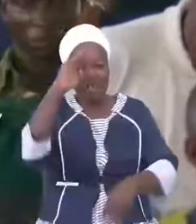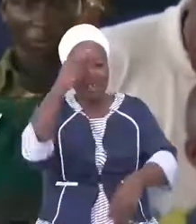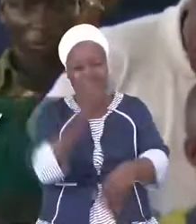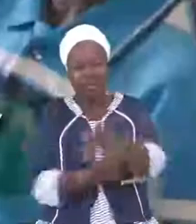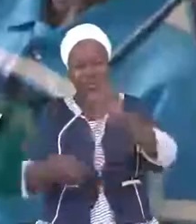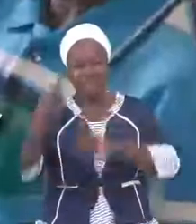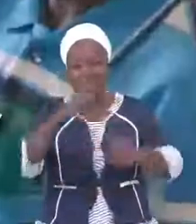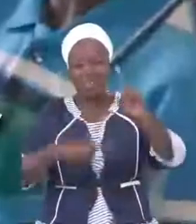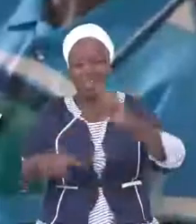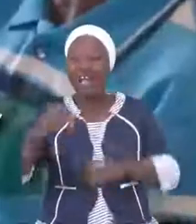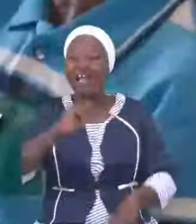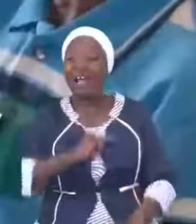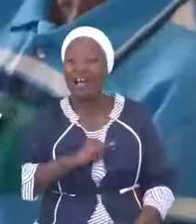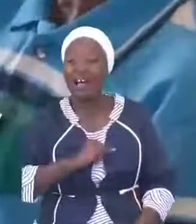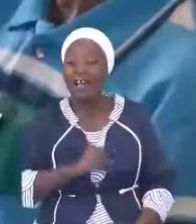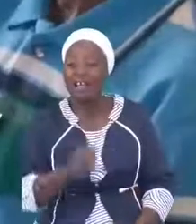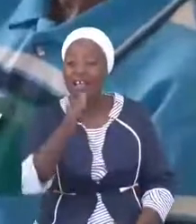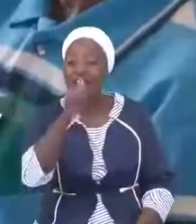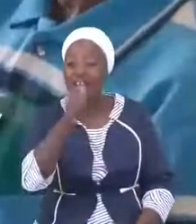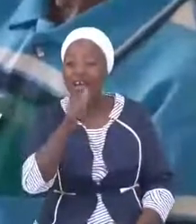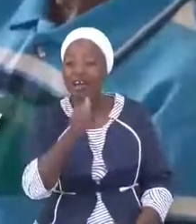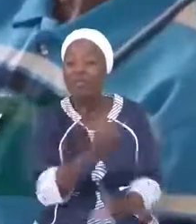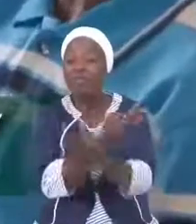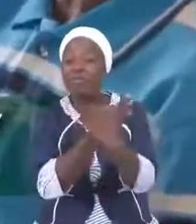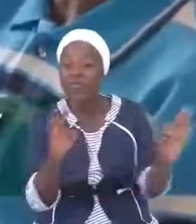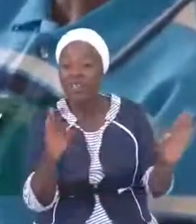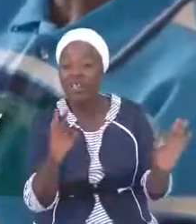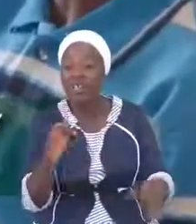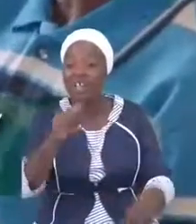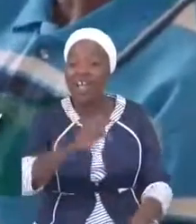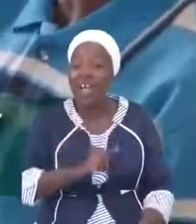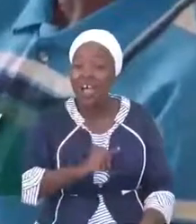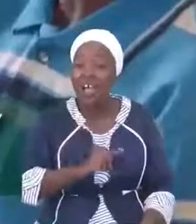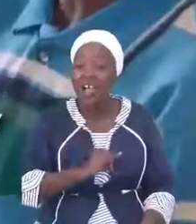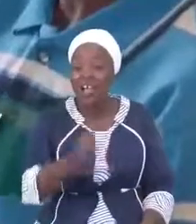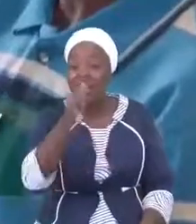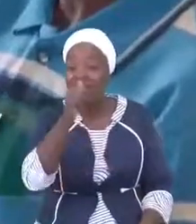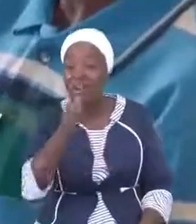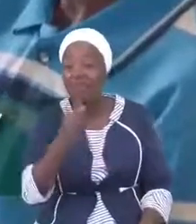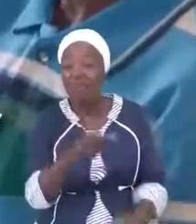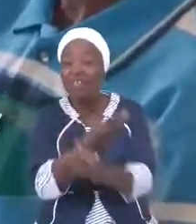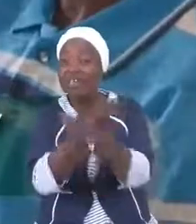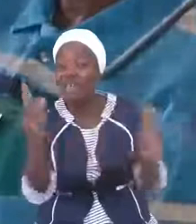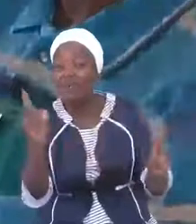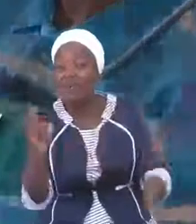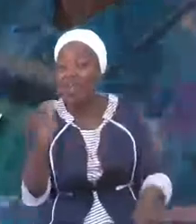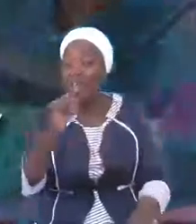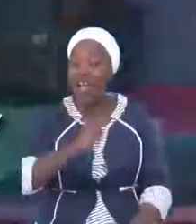affranchi. Je suis délivré. Je suis totalement affranchi.